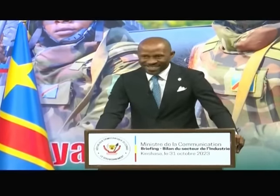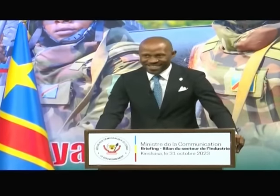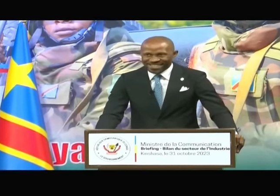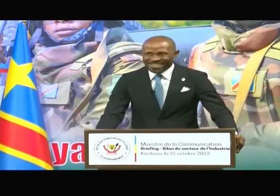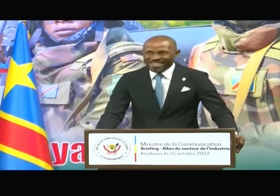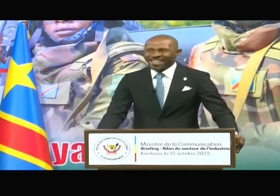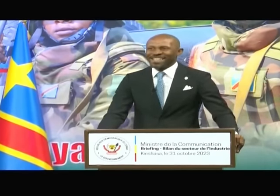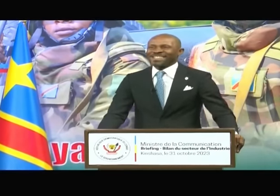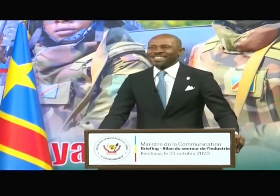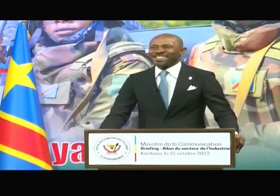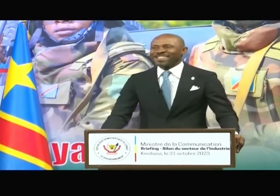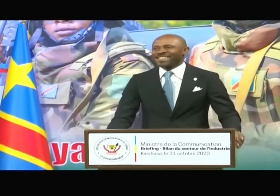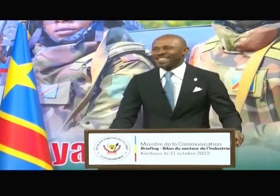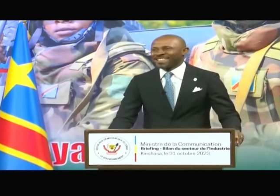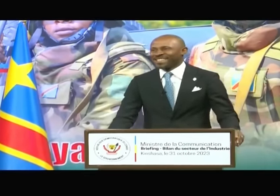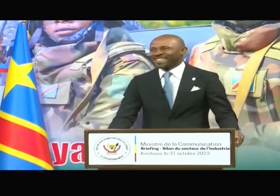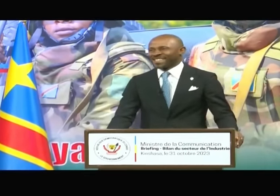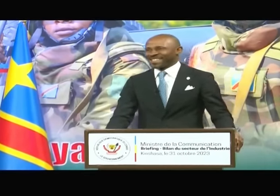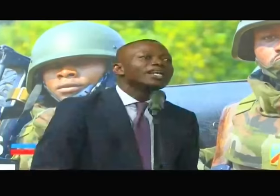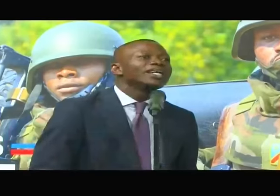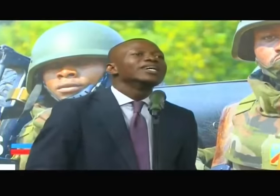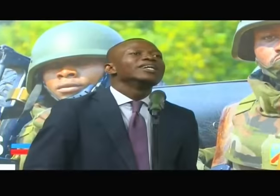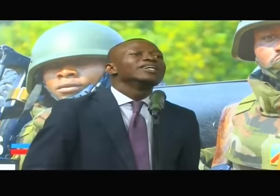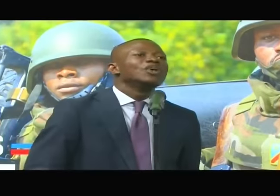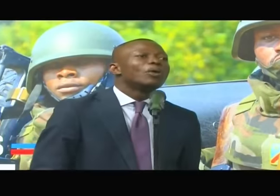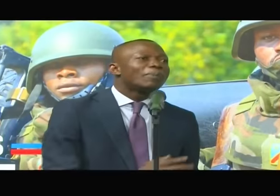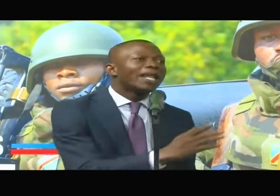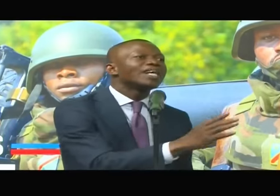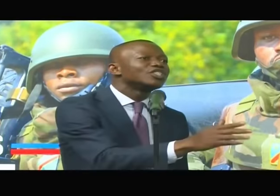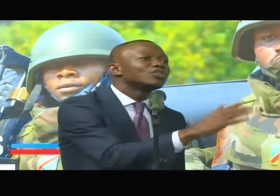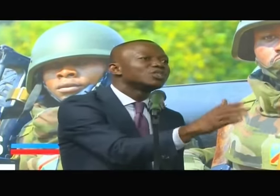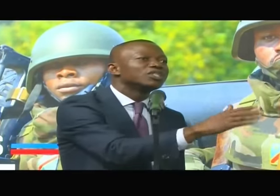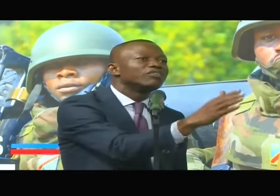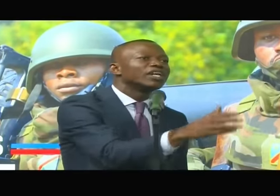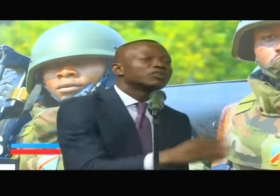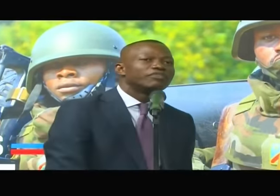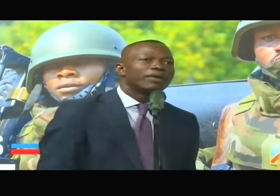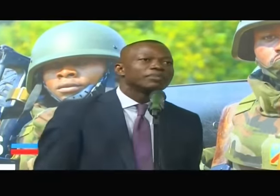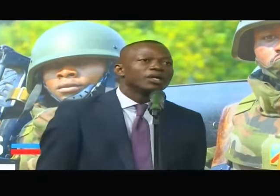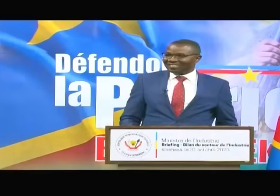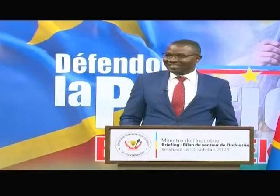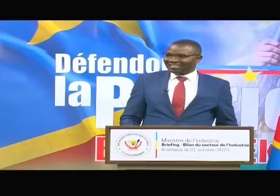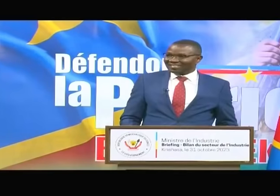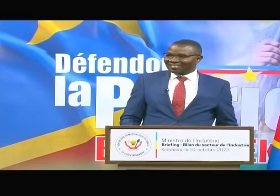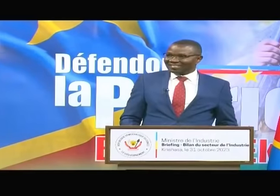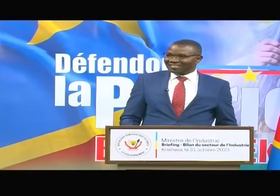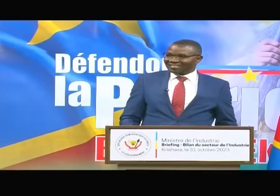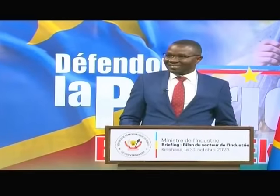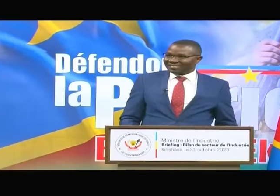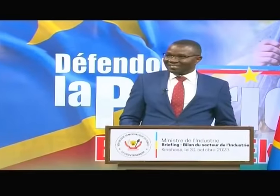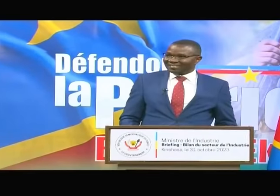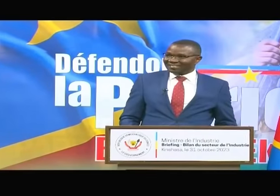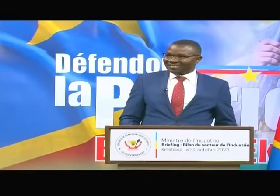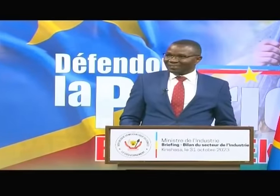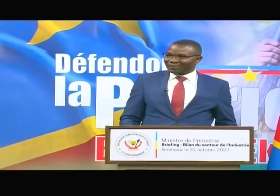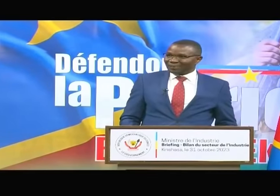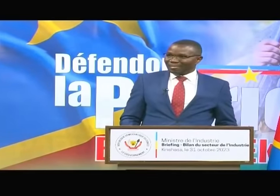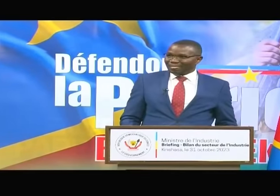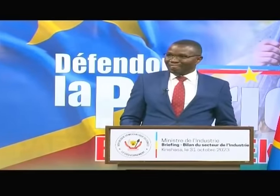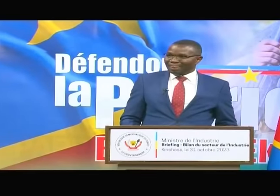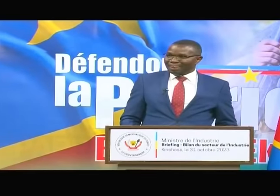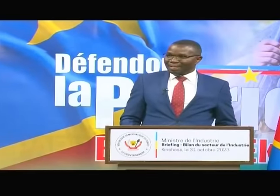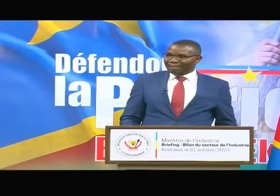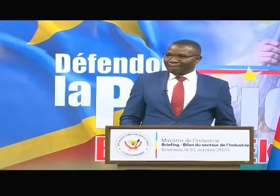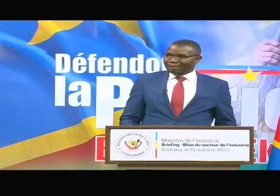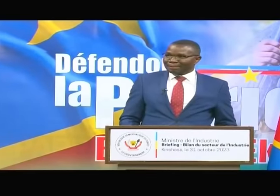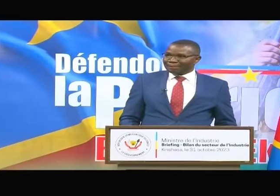Désachétisation. Oui, néologisme. Le ministre a parlé de l'emballage et tout ce qui devrait être fait. Pourquoi est-ce que ces entreprises-là tardent à venir? Parce